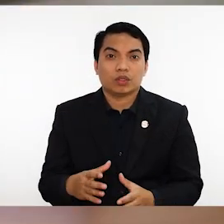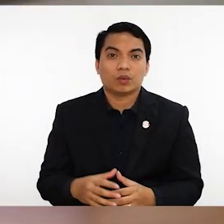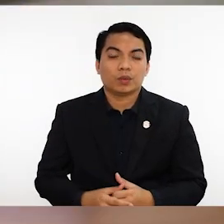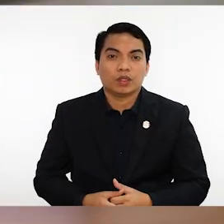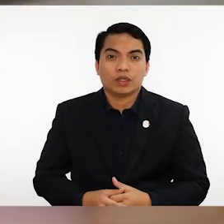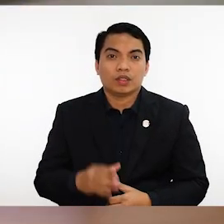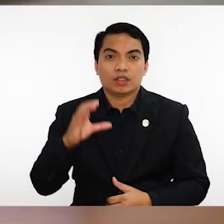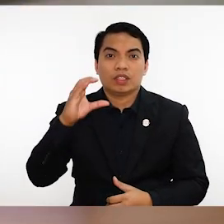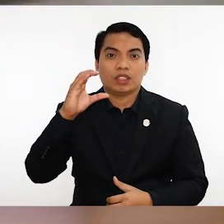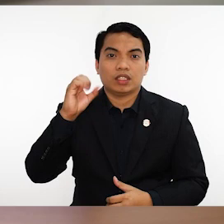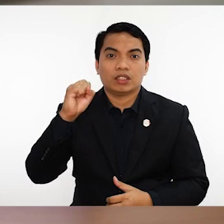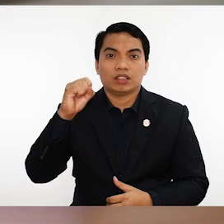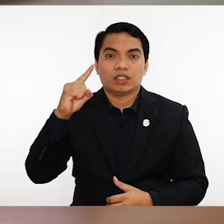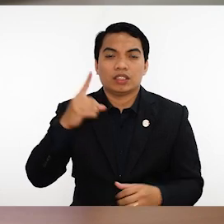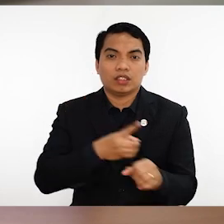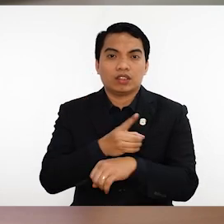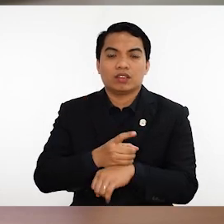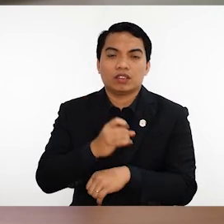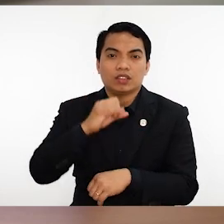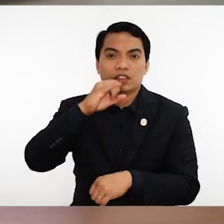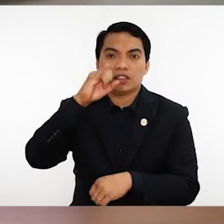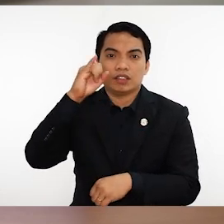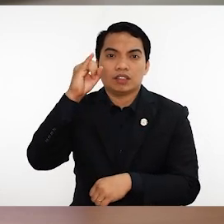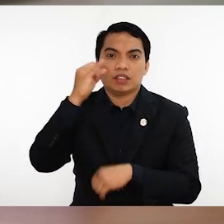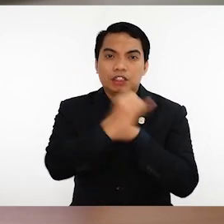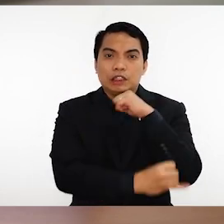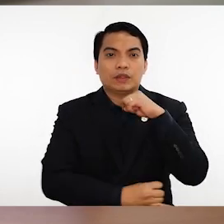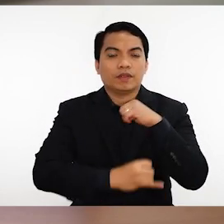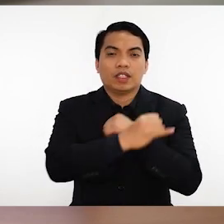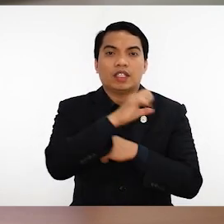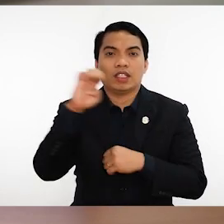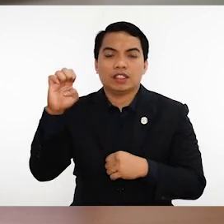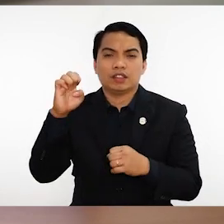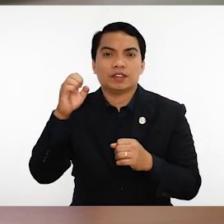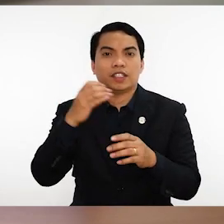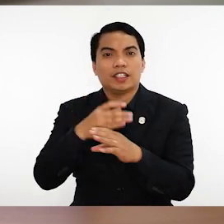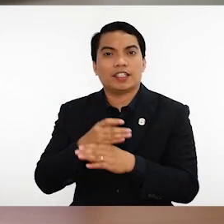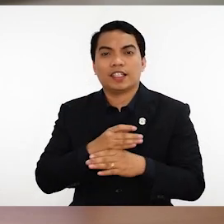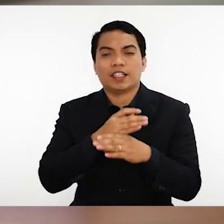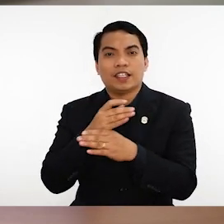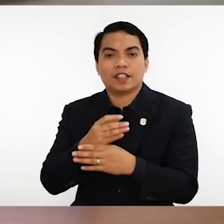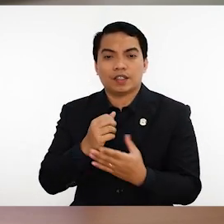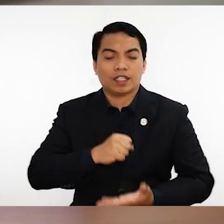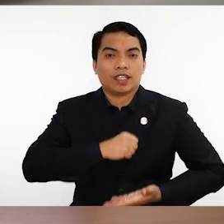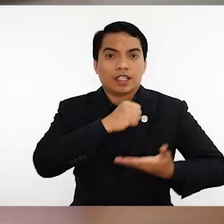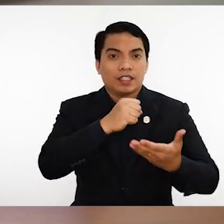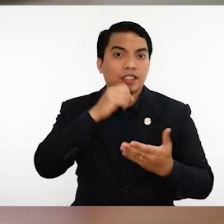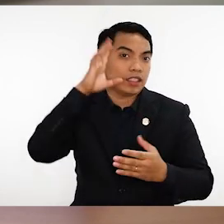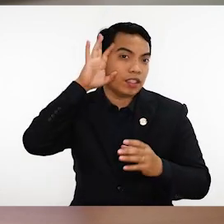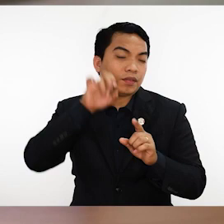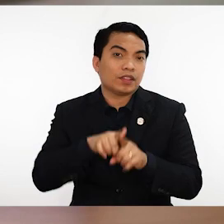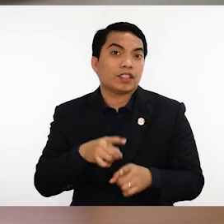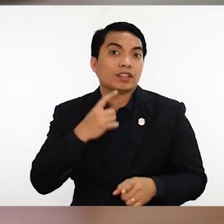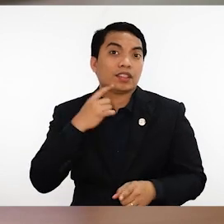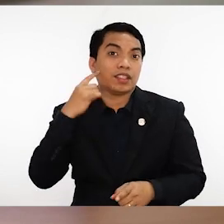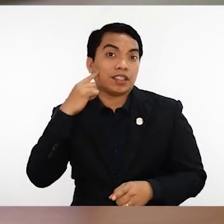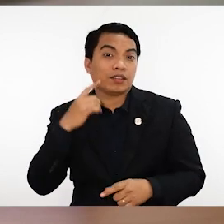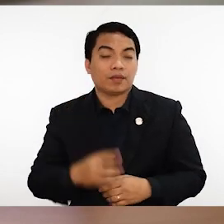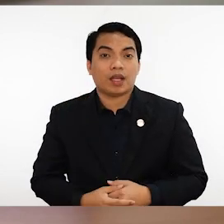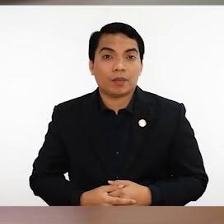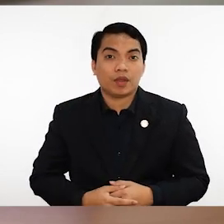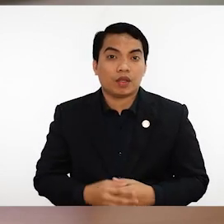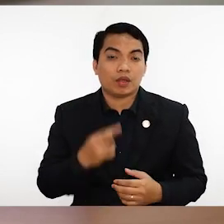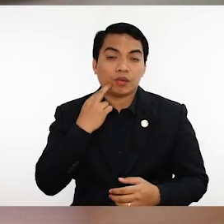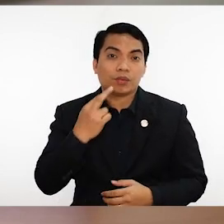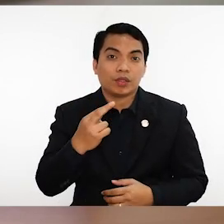ng CSD sa distrito ng Isabela East ang pagmamalasakit at paglingap sa mga kapatid na nasa kalagayang death.